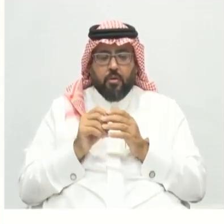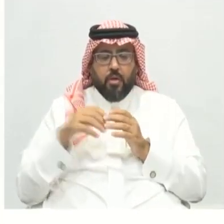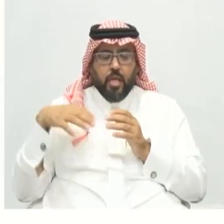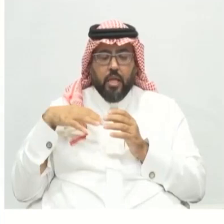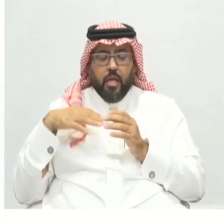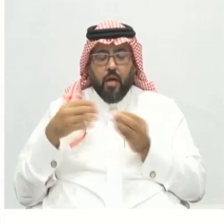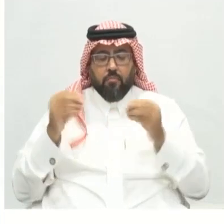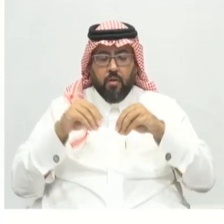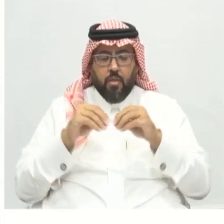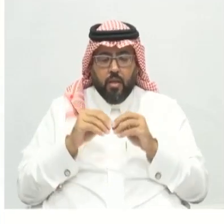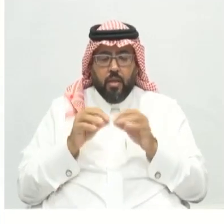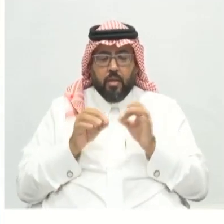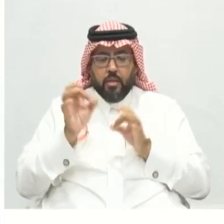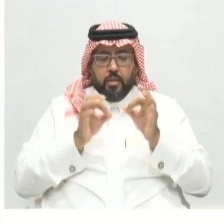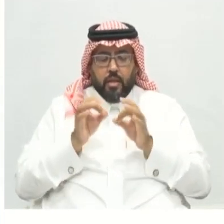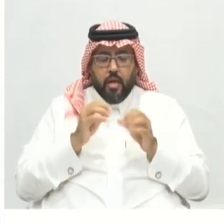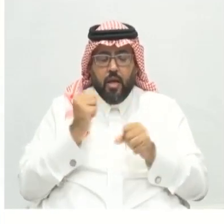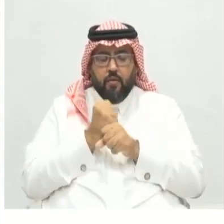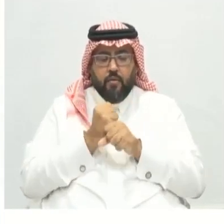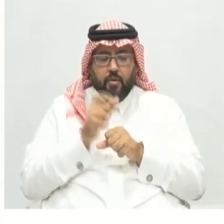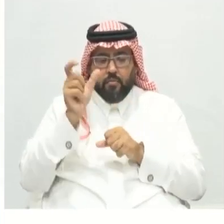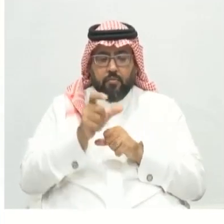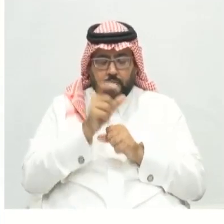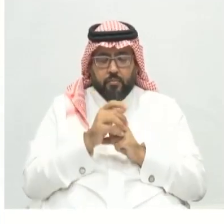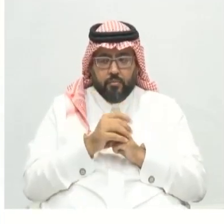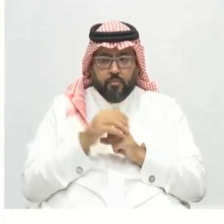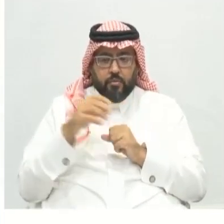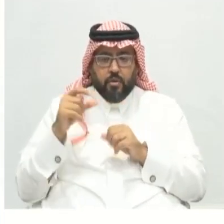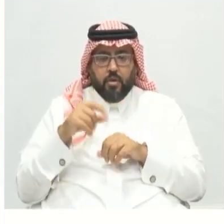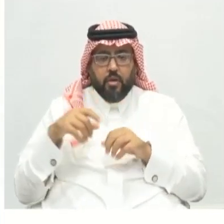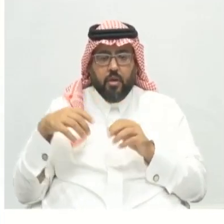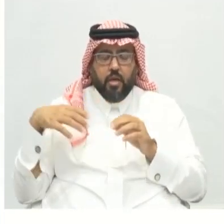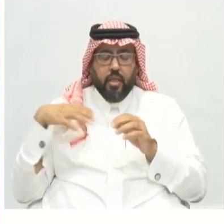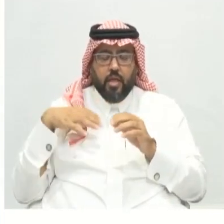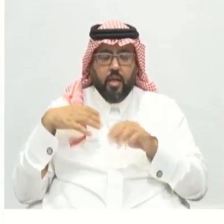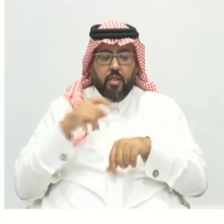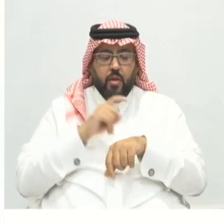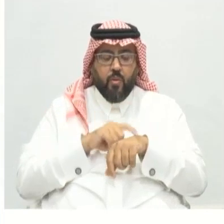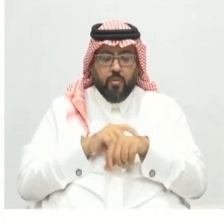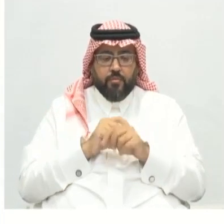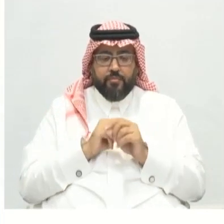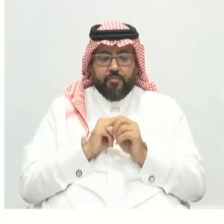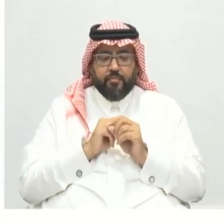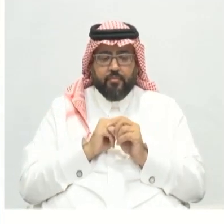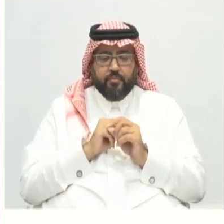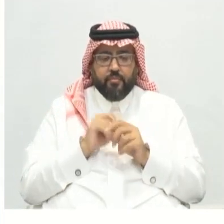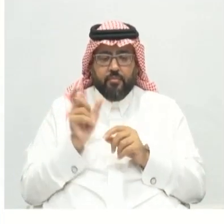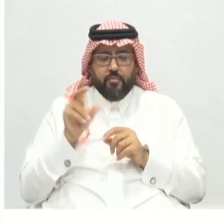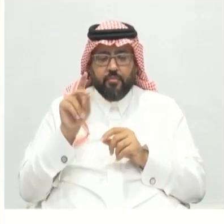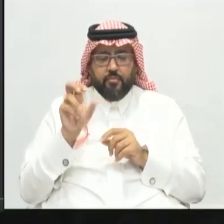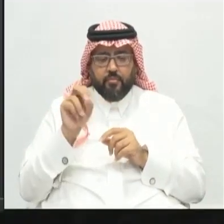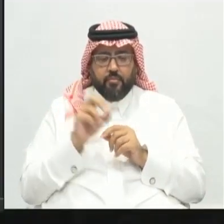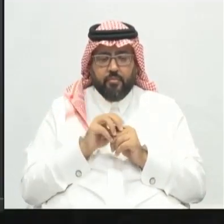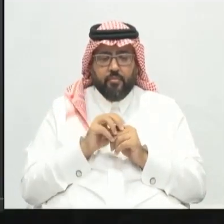المشروع تتضمن تنسيق الفريق واداره الموارد واداره الوقت اذا بمان يوجد لدينا النطاق يوجد